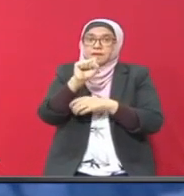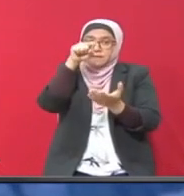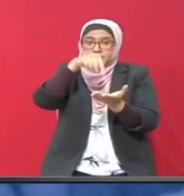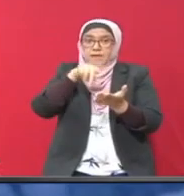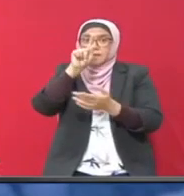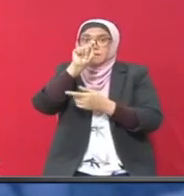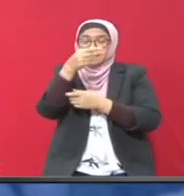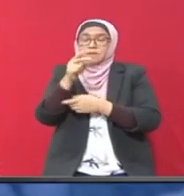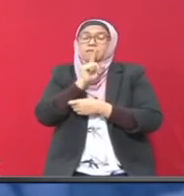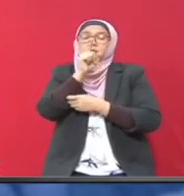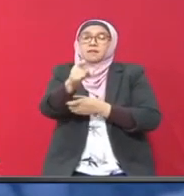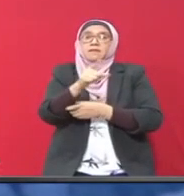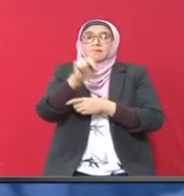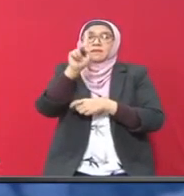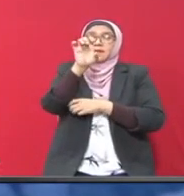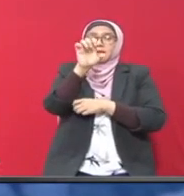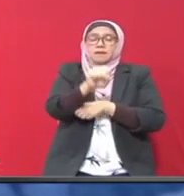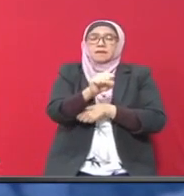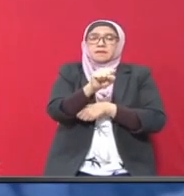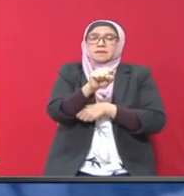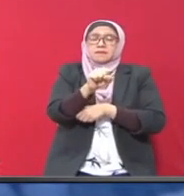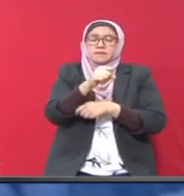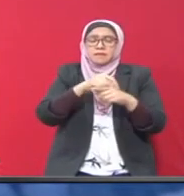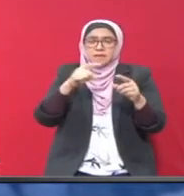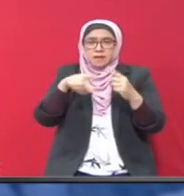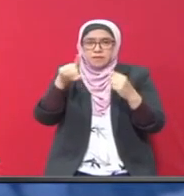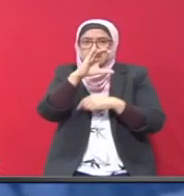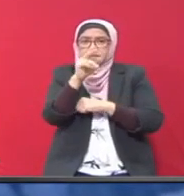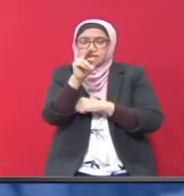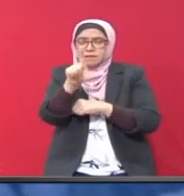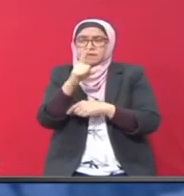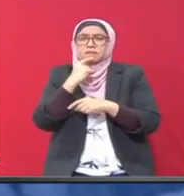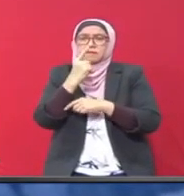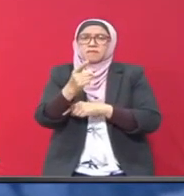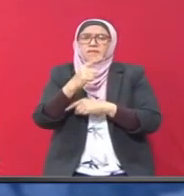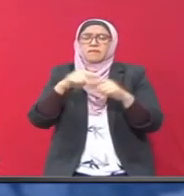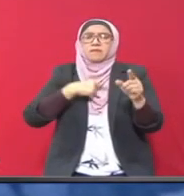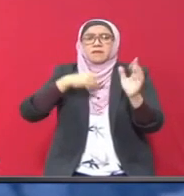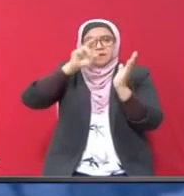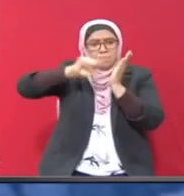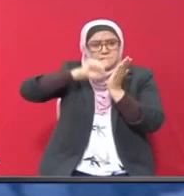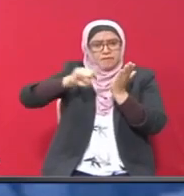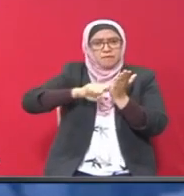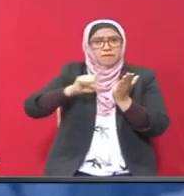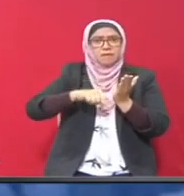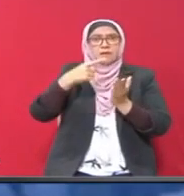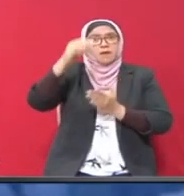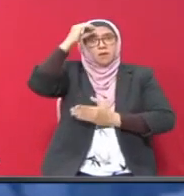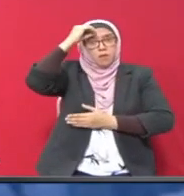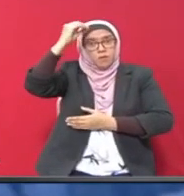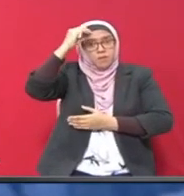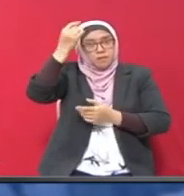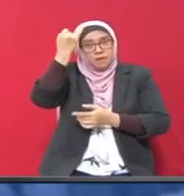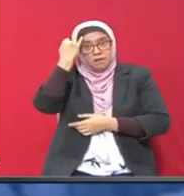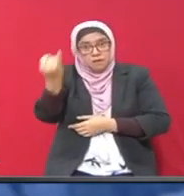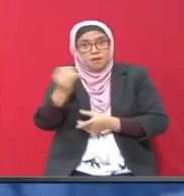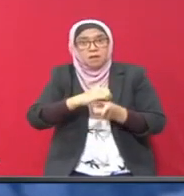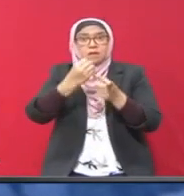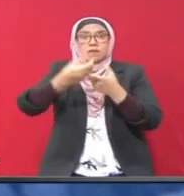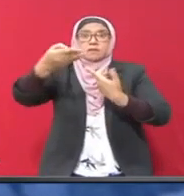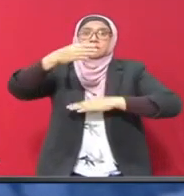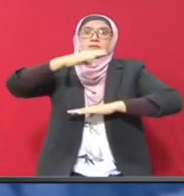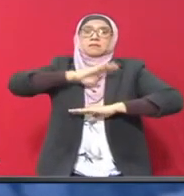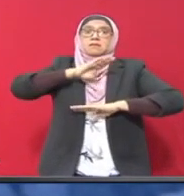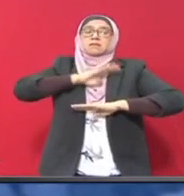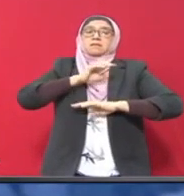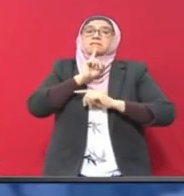ke PB komsel saya emosi untuk baca drivers to his opinion outside fashion is in